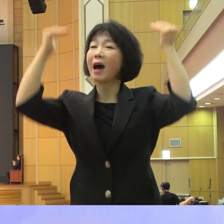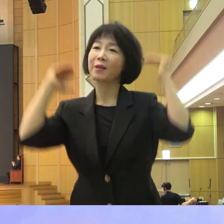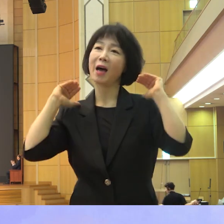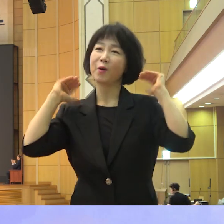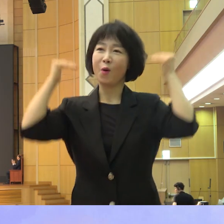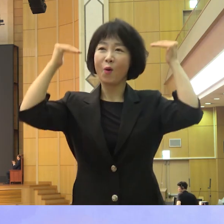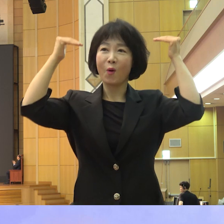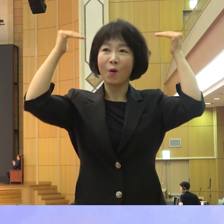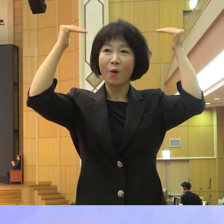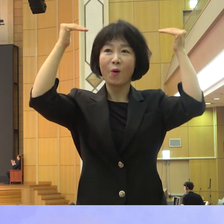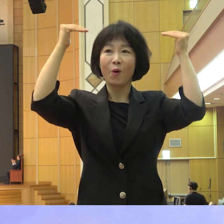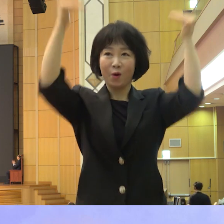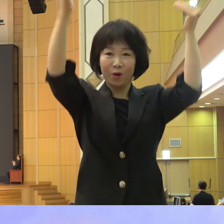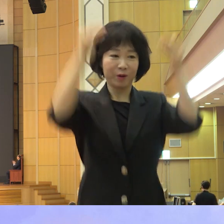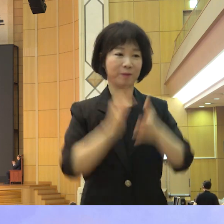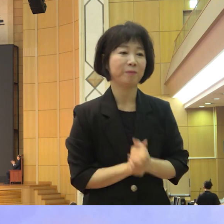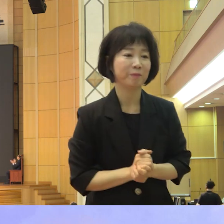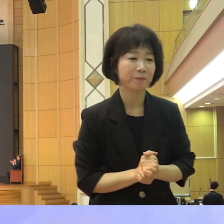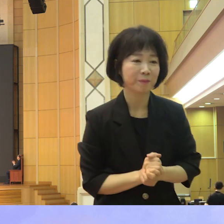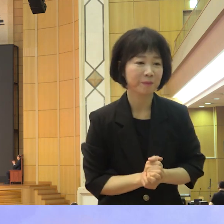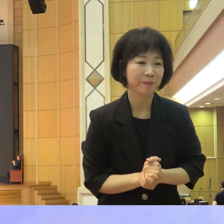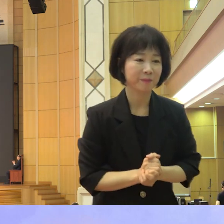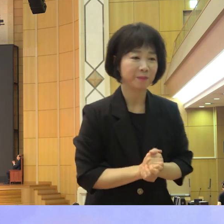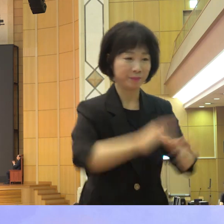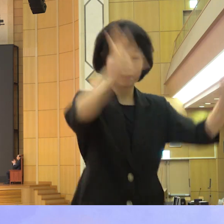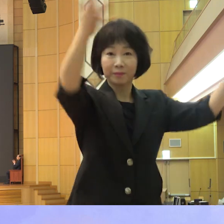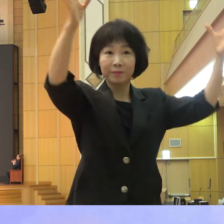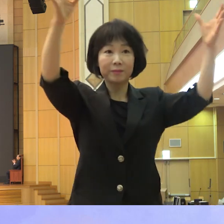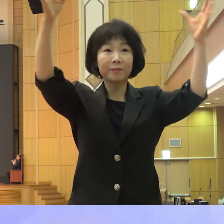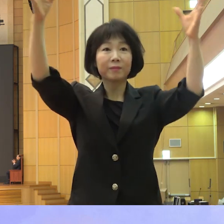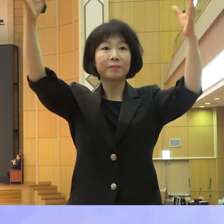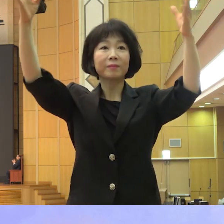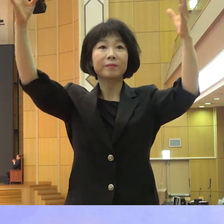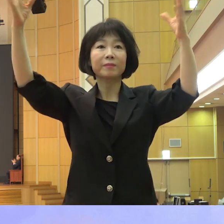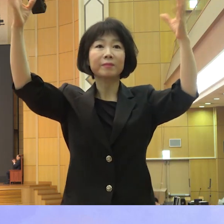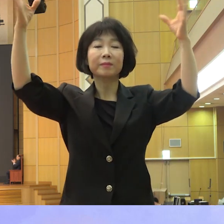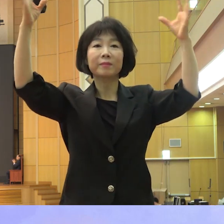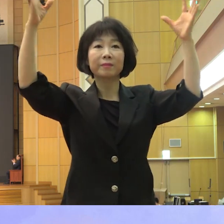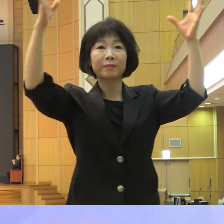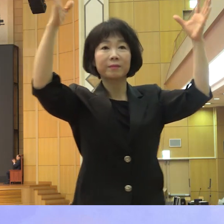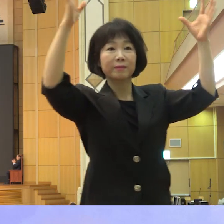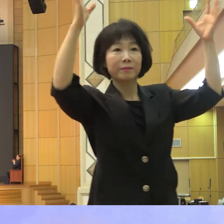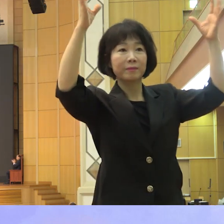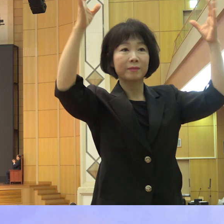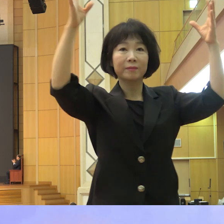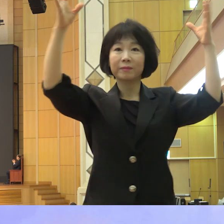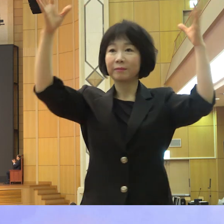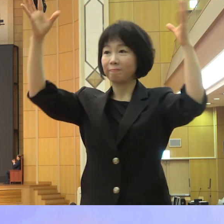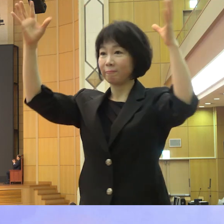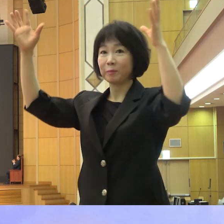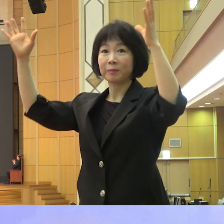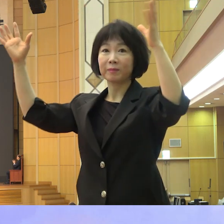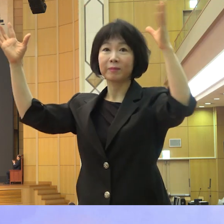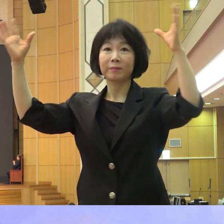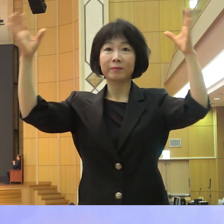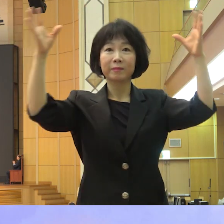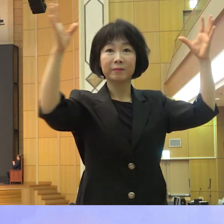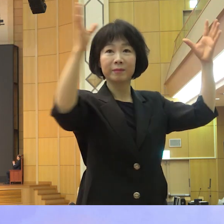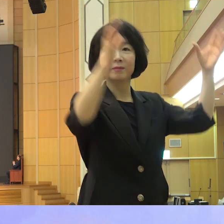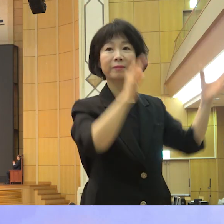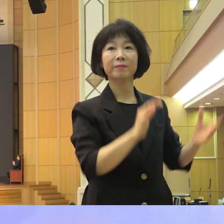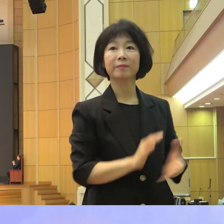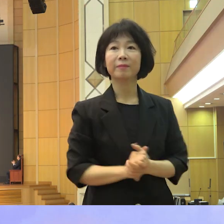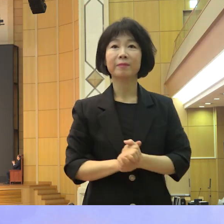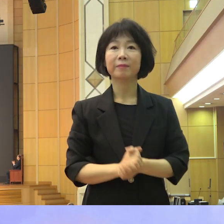무럭무럭 자라나요. 쑥쑥. 한 번 더 영광의 박수 돌리시겠습니다. 할렐루야. 이어서 주님과